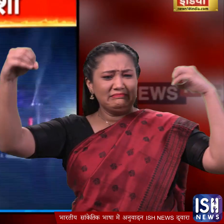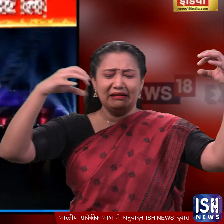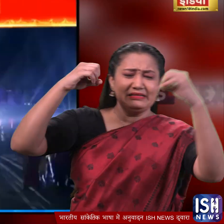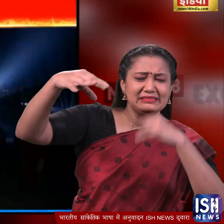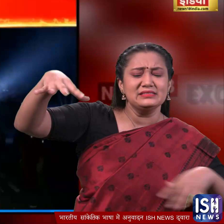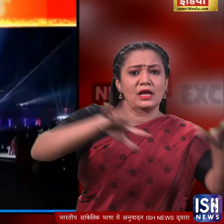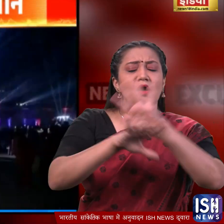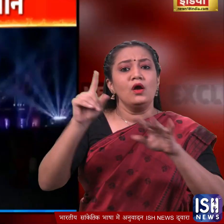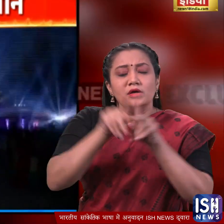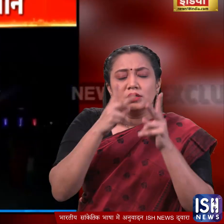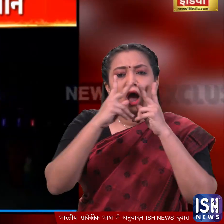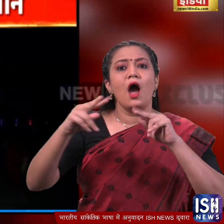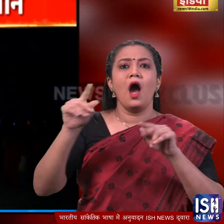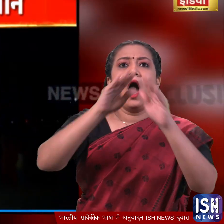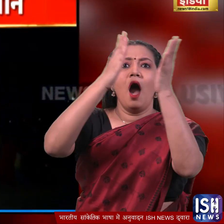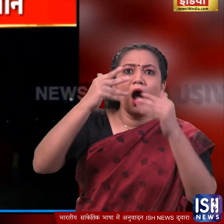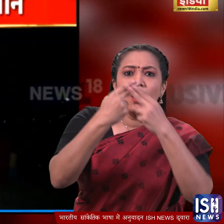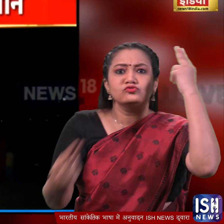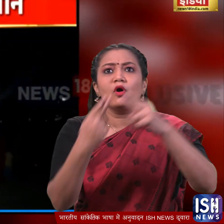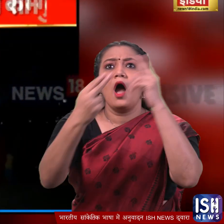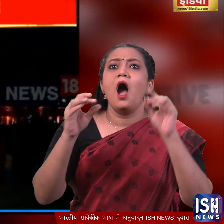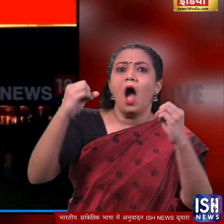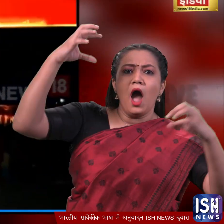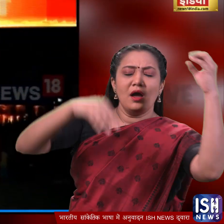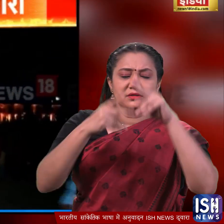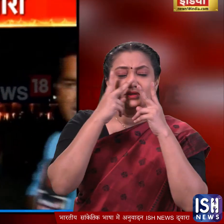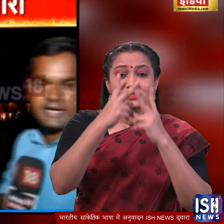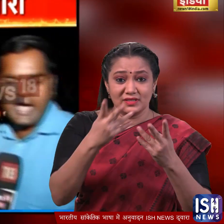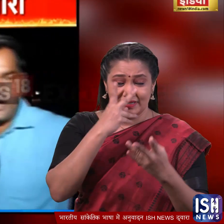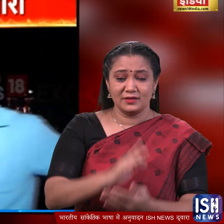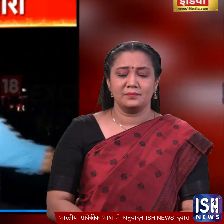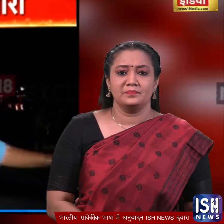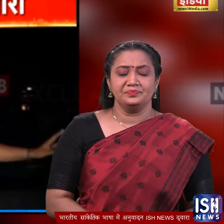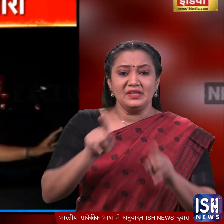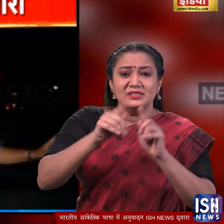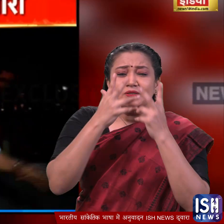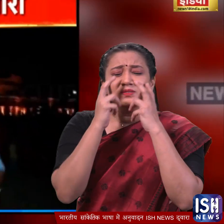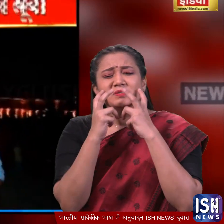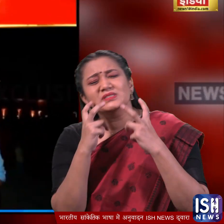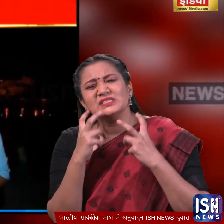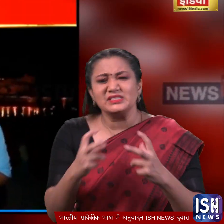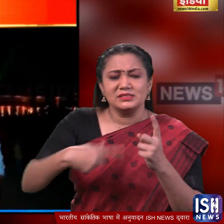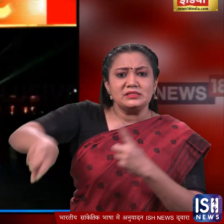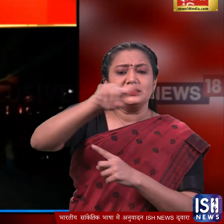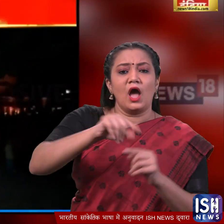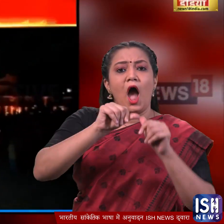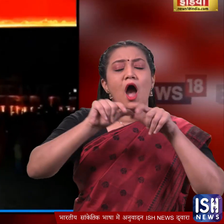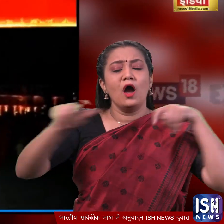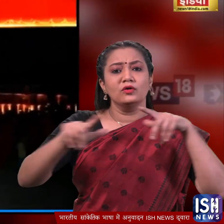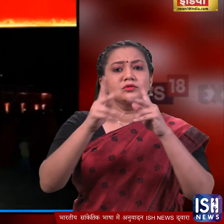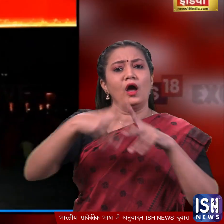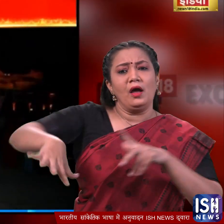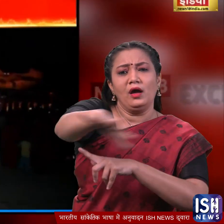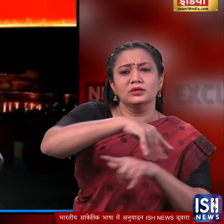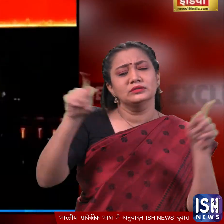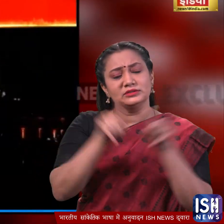चमक एक रात पहले से ही बिखरने लगी। जो भव्यता और दिव्यता आपको नजर आ रही है, वो भव्यता और दिव्यता पूरी अयोध्या